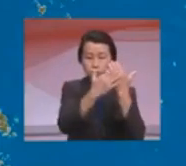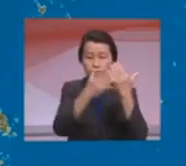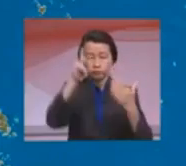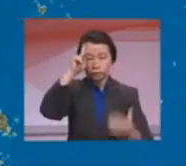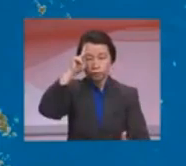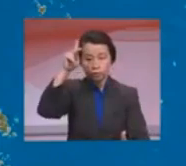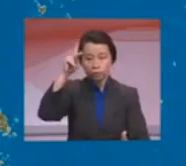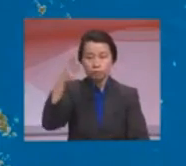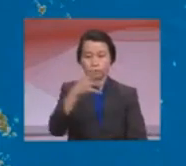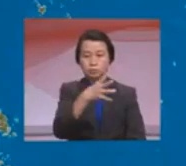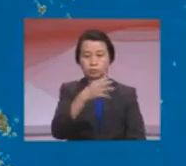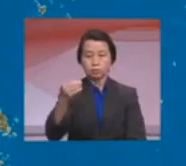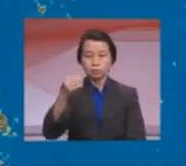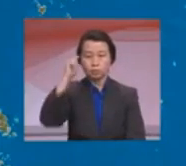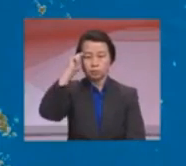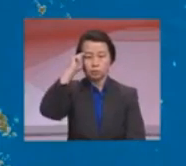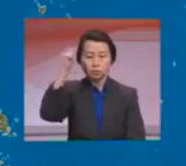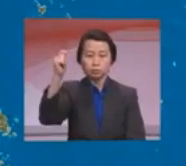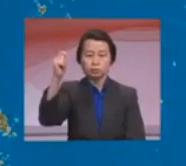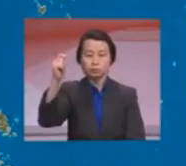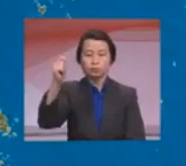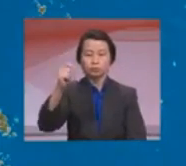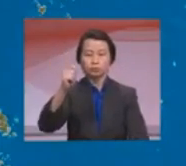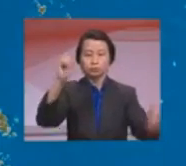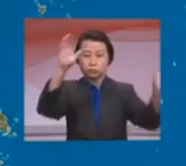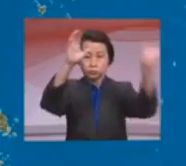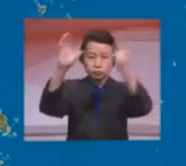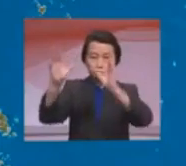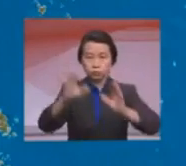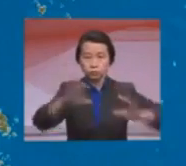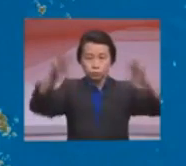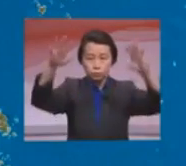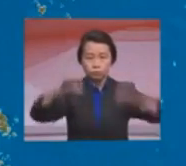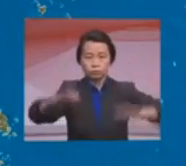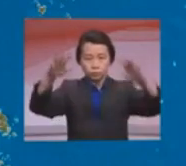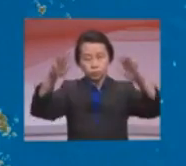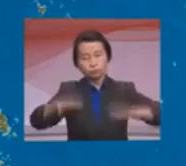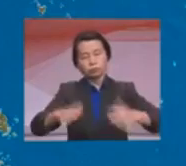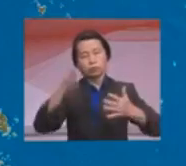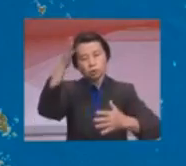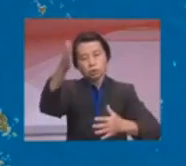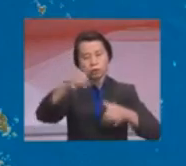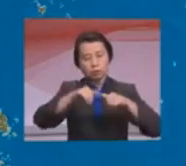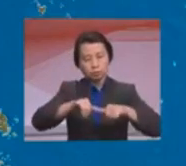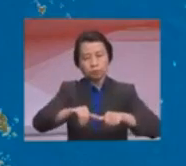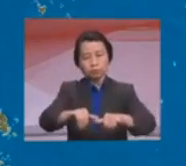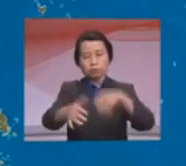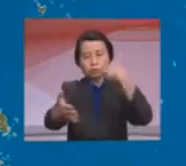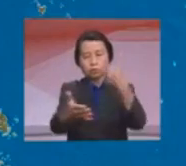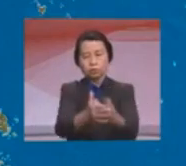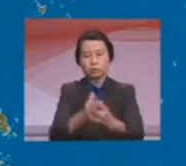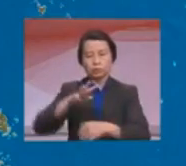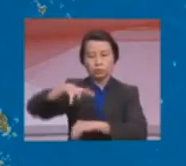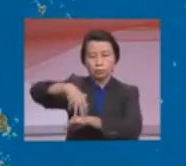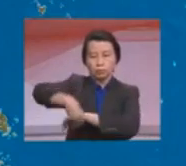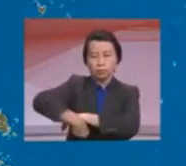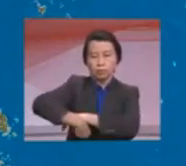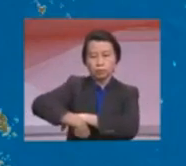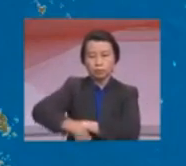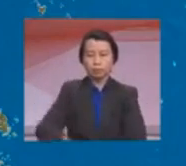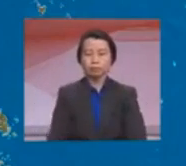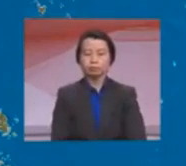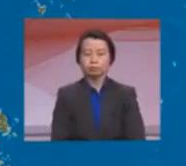Kelantan dan juga negeri Terengganu. Keadaan cuaca yang agak lembap ini dijangkakan akan berterusan sehingga kelewat malam